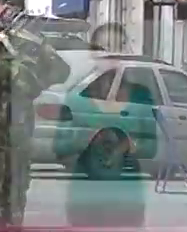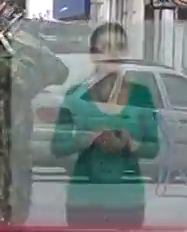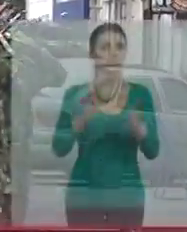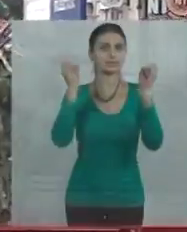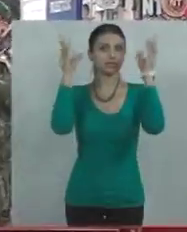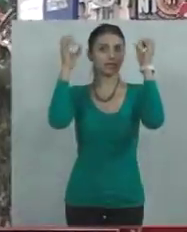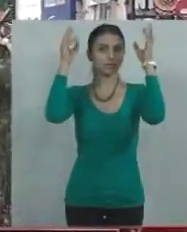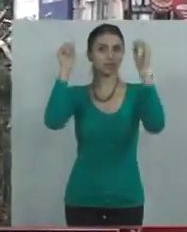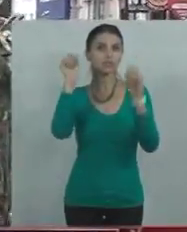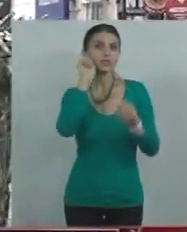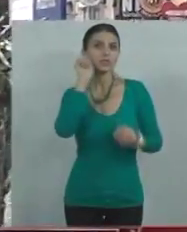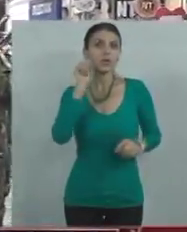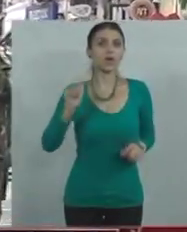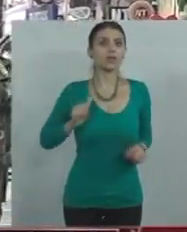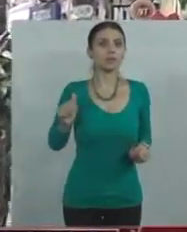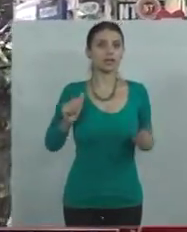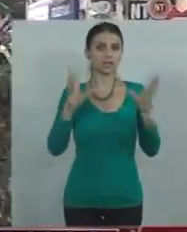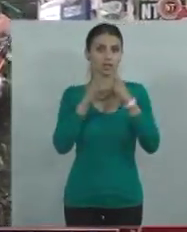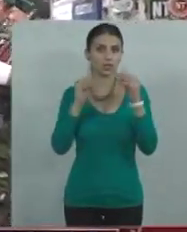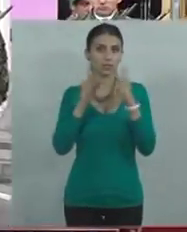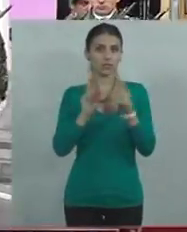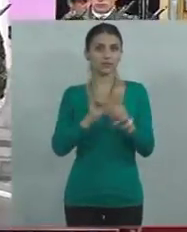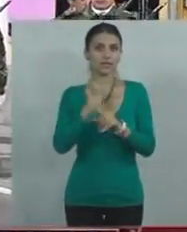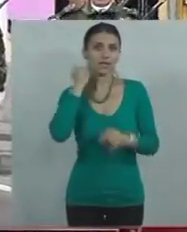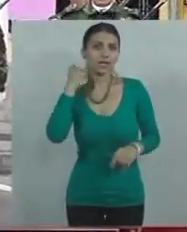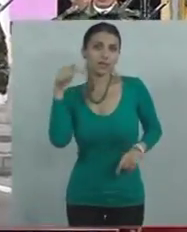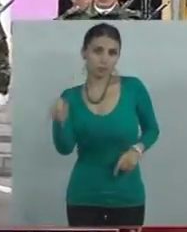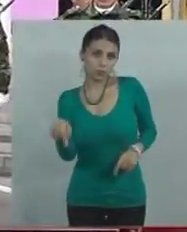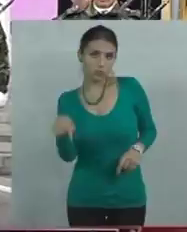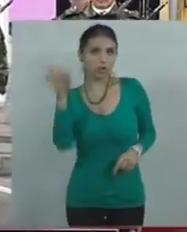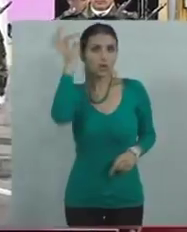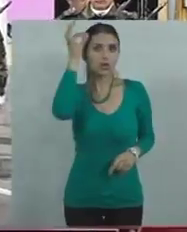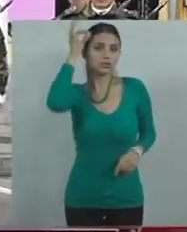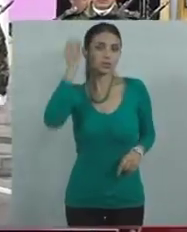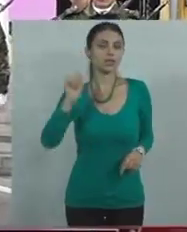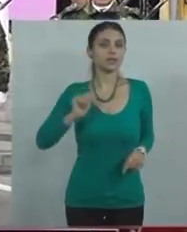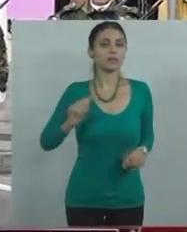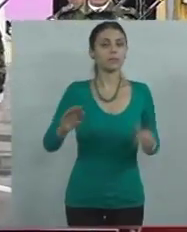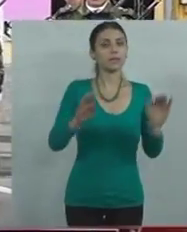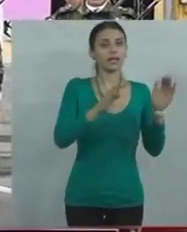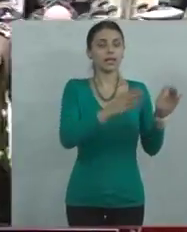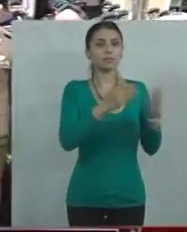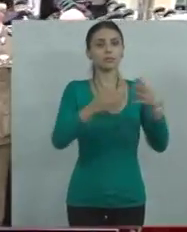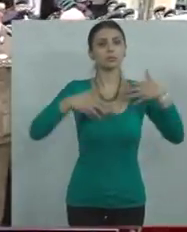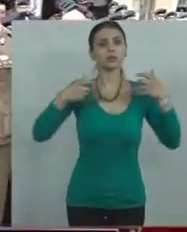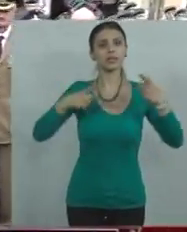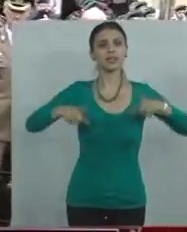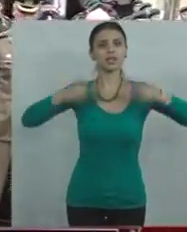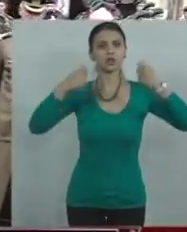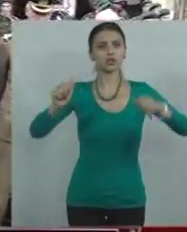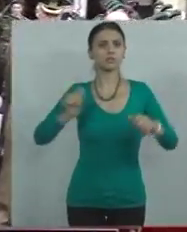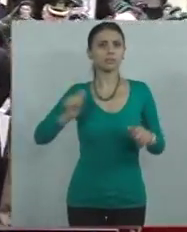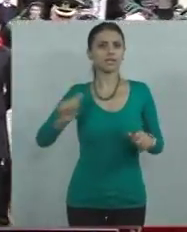Cu prilejul sărbătoririi Zilei Armatei României la nivelul garnizoanei Câmpul Lung, comenduirea garnizoanei, pe lângă bucuria pe care o trăiesc